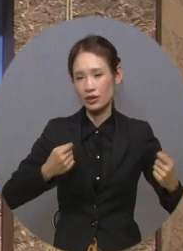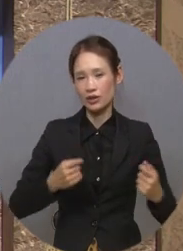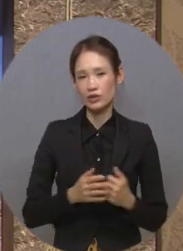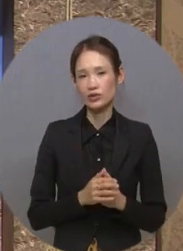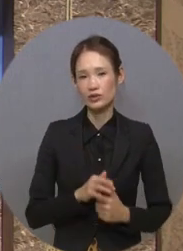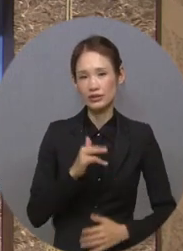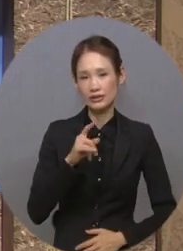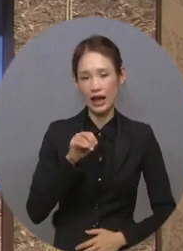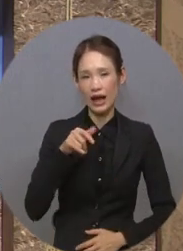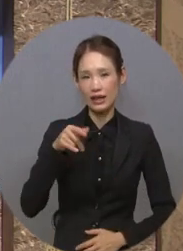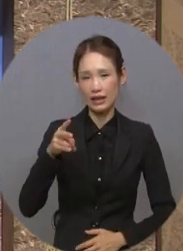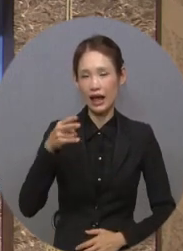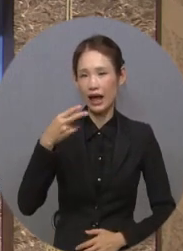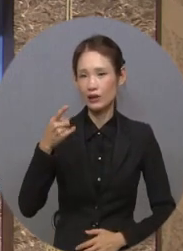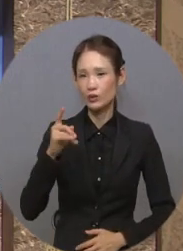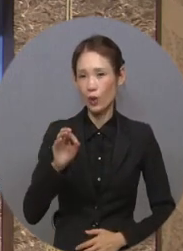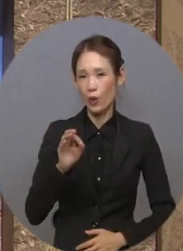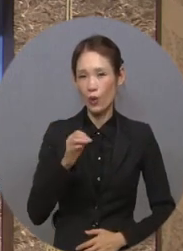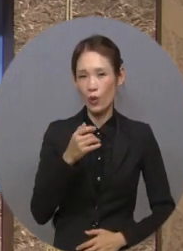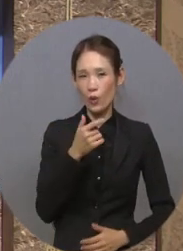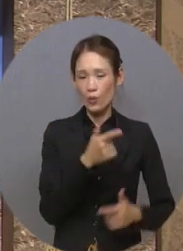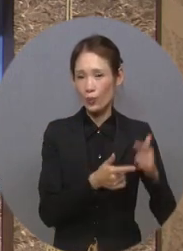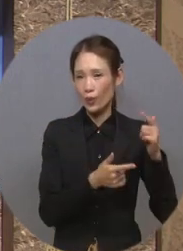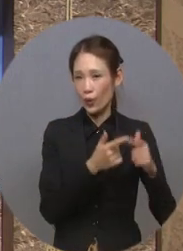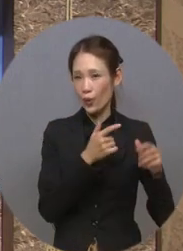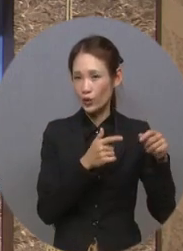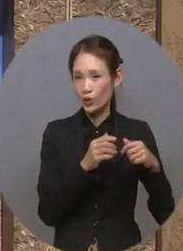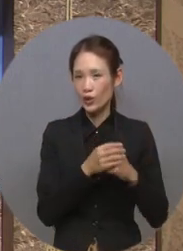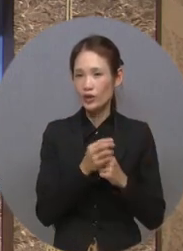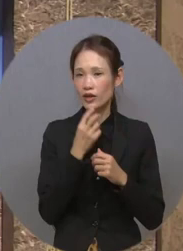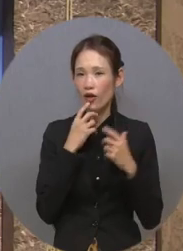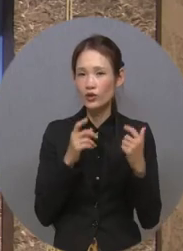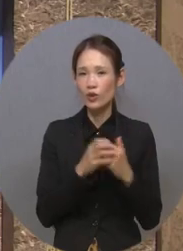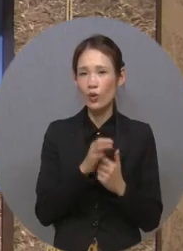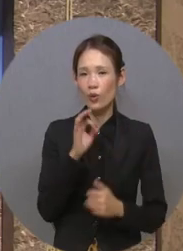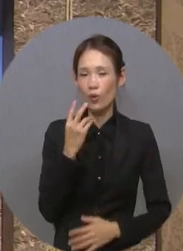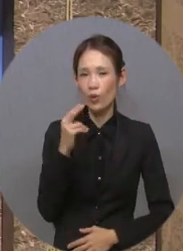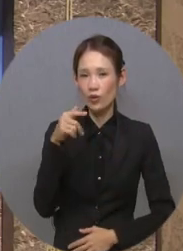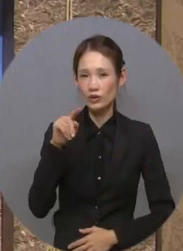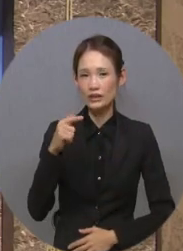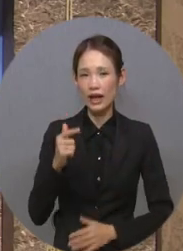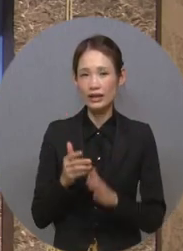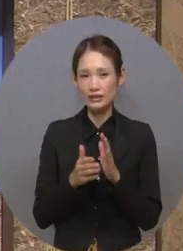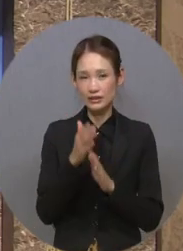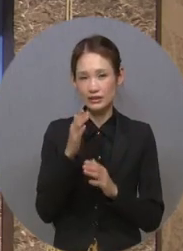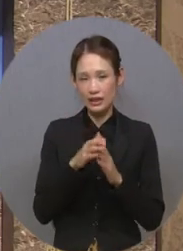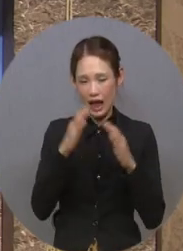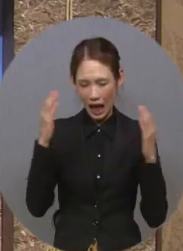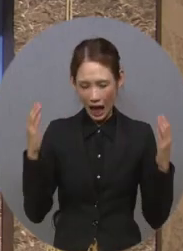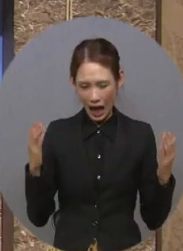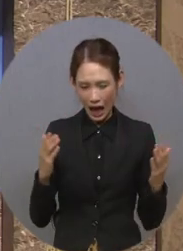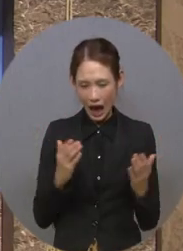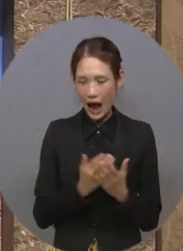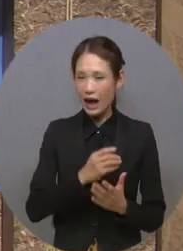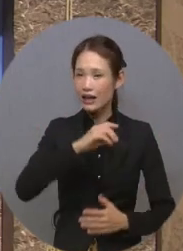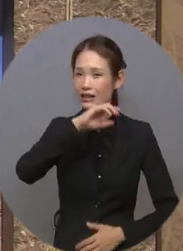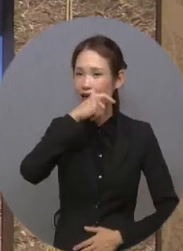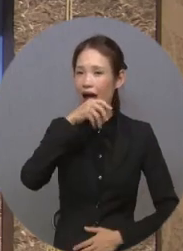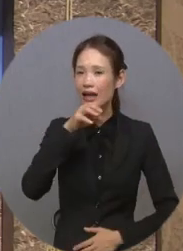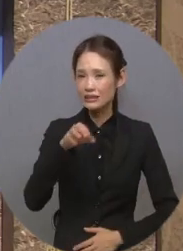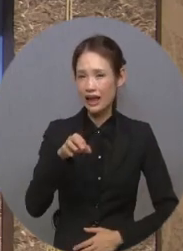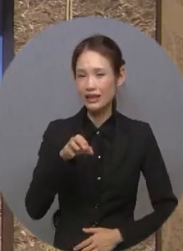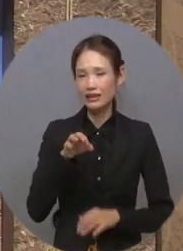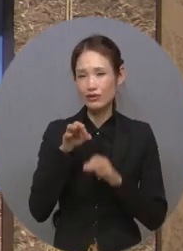상계동이나 목동이나 또 우리 네. 경기도에서도 오산시나 뭐 이런 데 보면 전부 다 예산이 들어간 데가